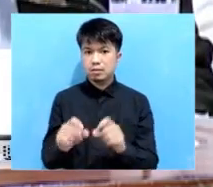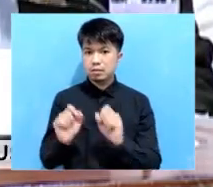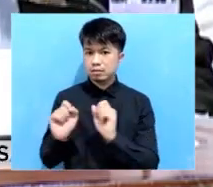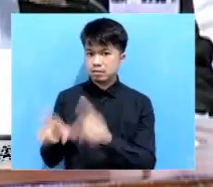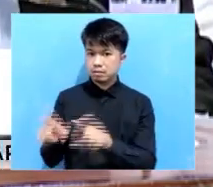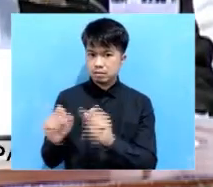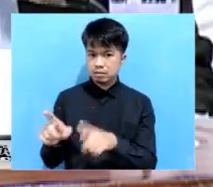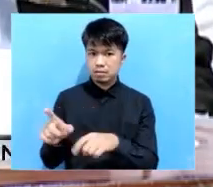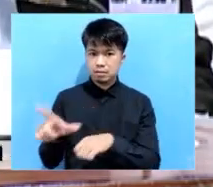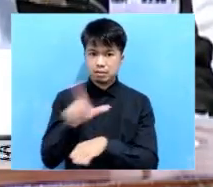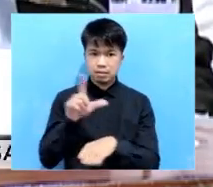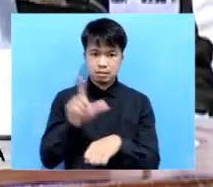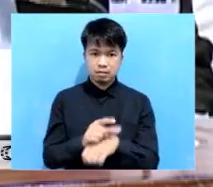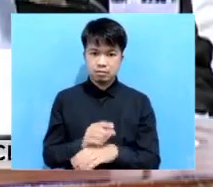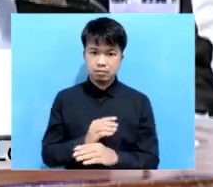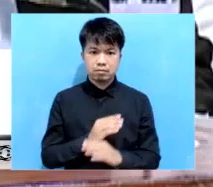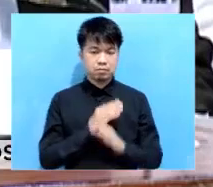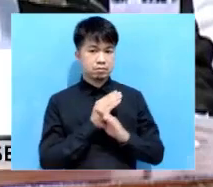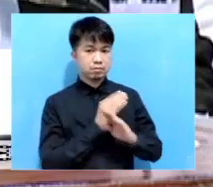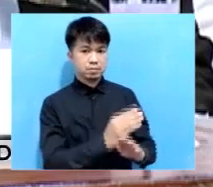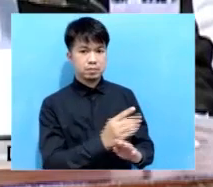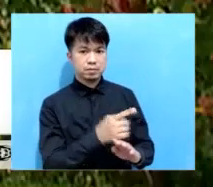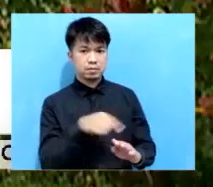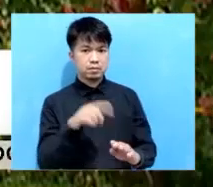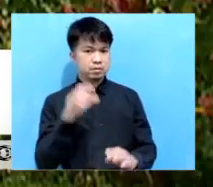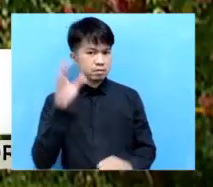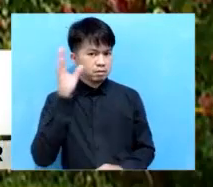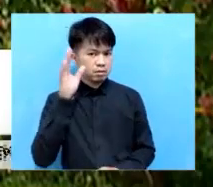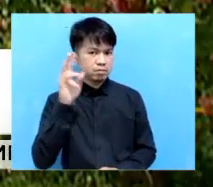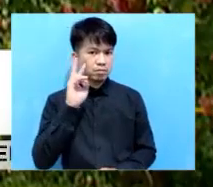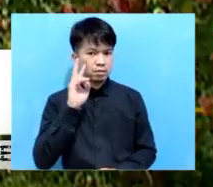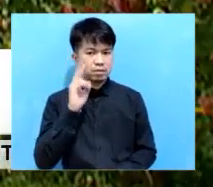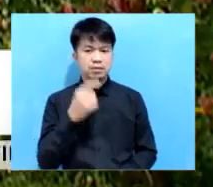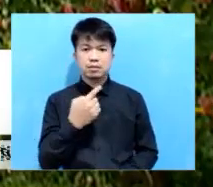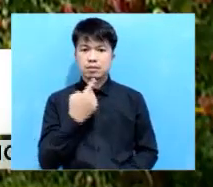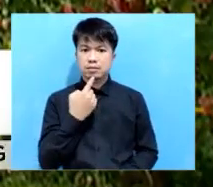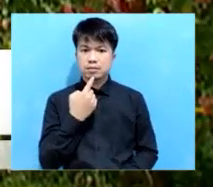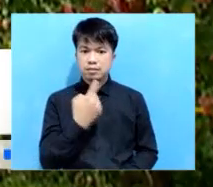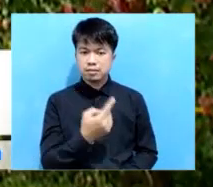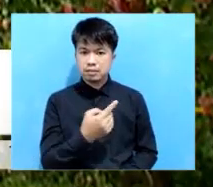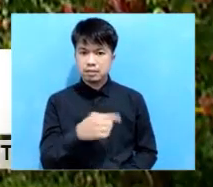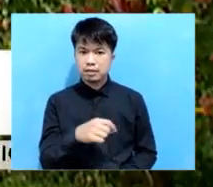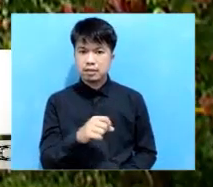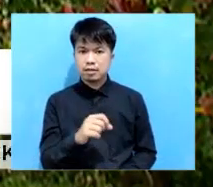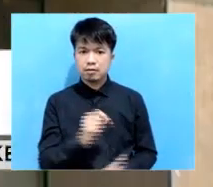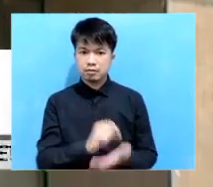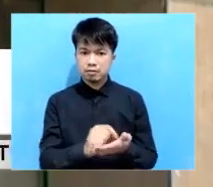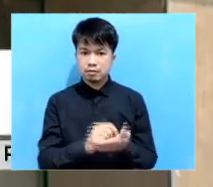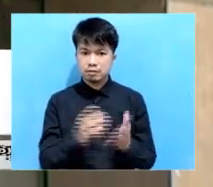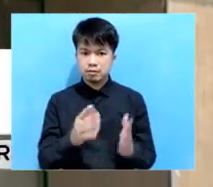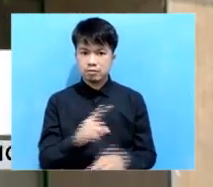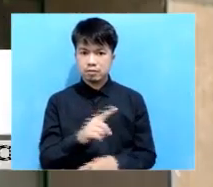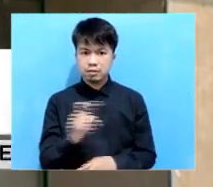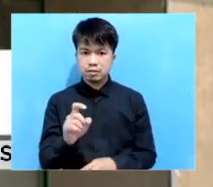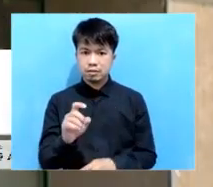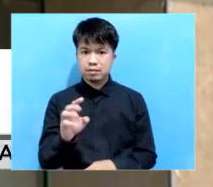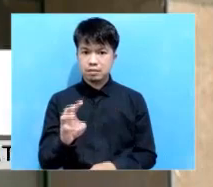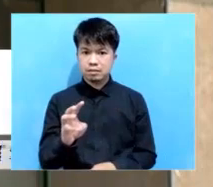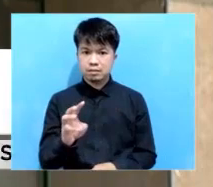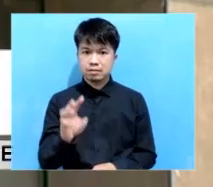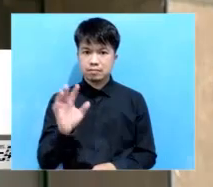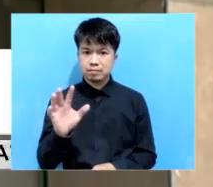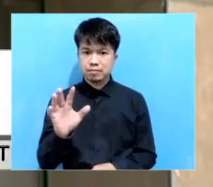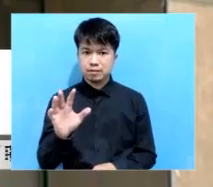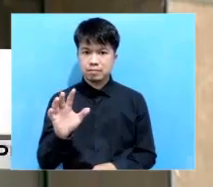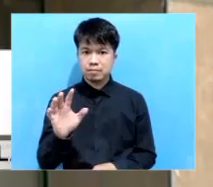Senate Committee on Agriculture Chairperson Cynthia Villar. Siya ang sponsor ng panukalang 160.85 billion pesos na budget